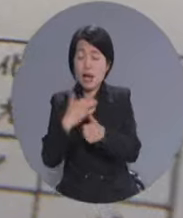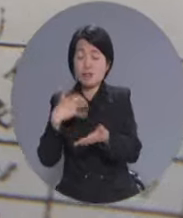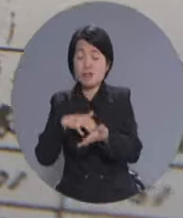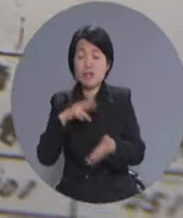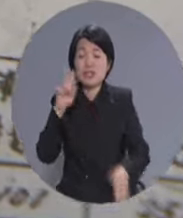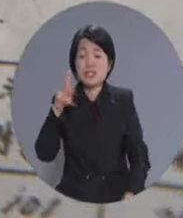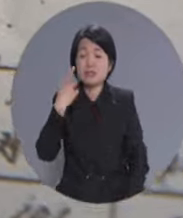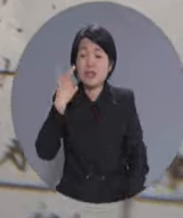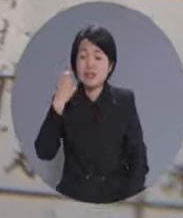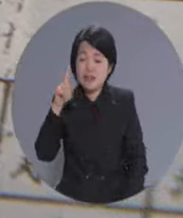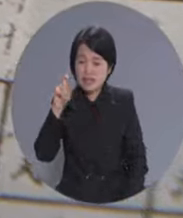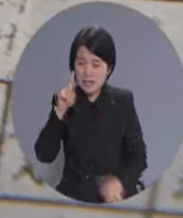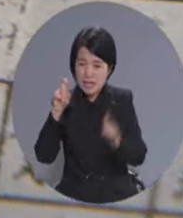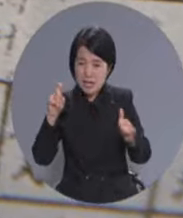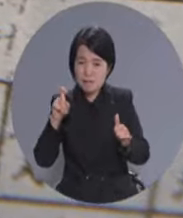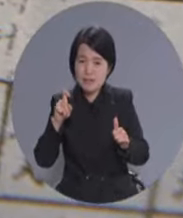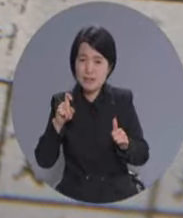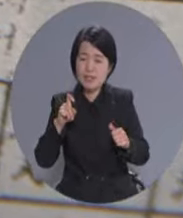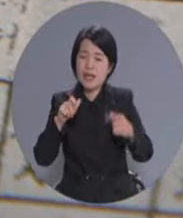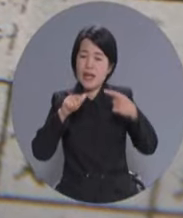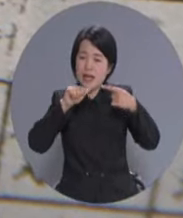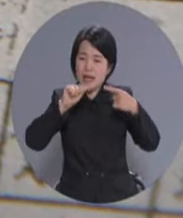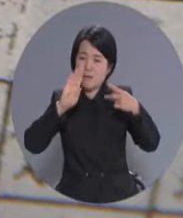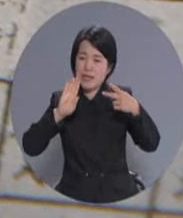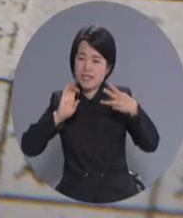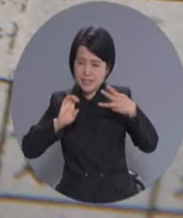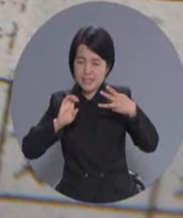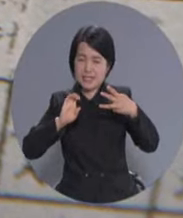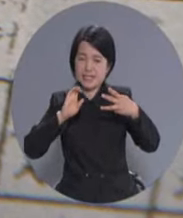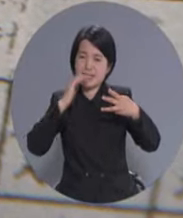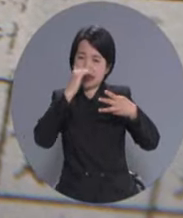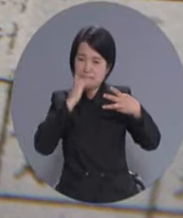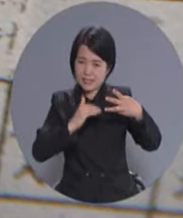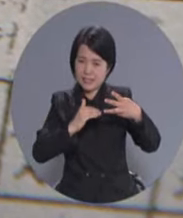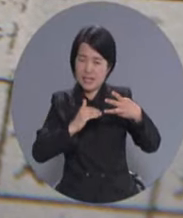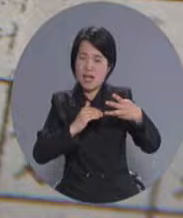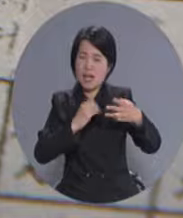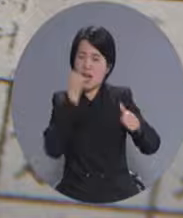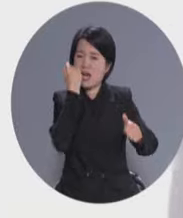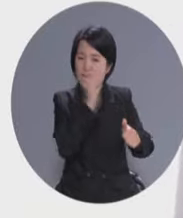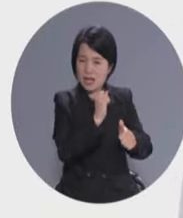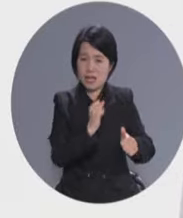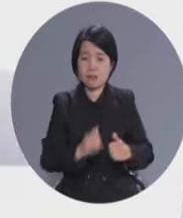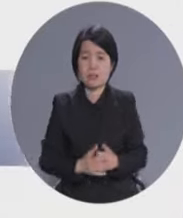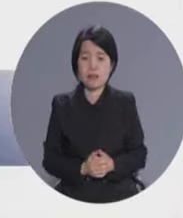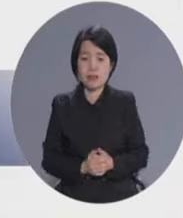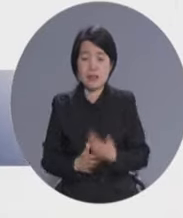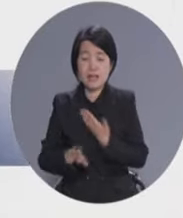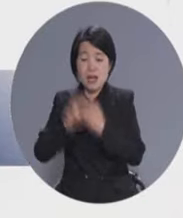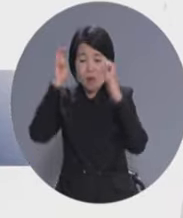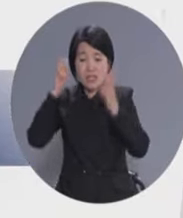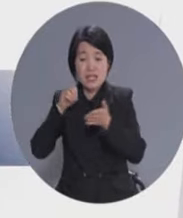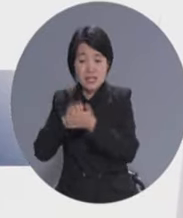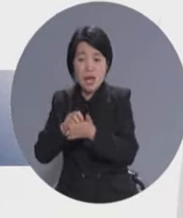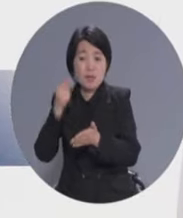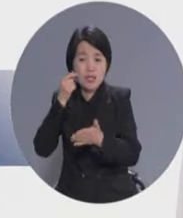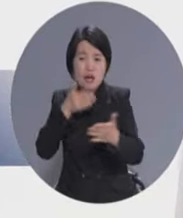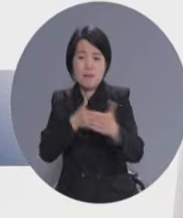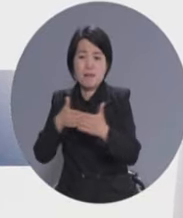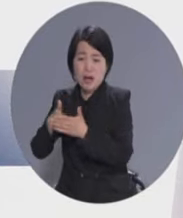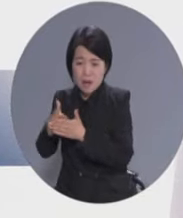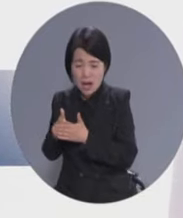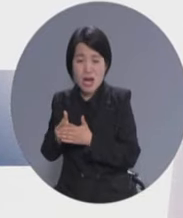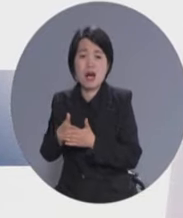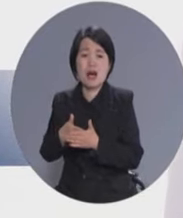등급으로 낙인 찍고 취업 제한 기간을 정하기도 했습니다 다른 회사에 취업도 못하게 하는 그런